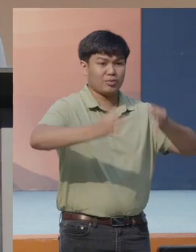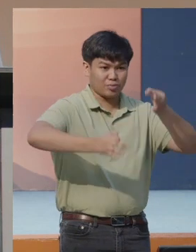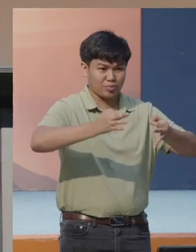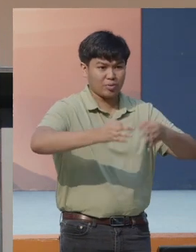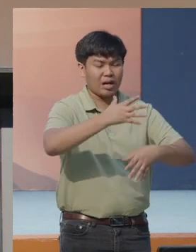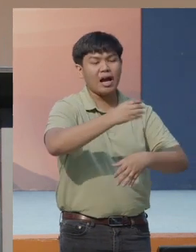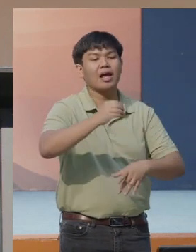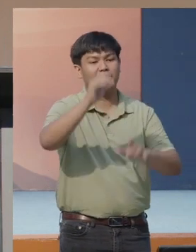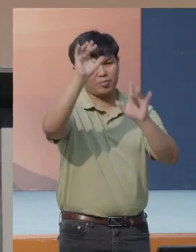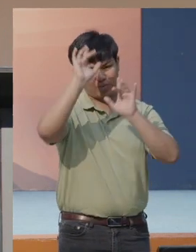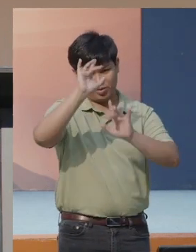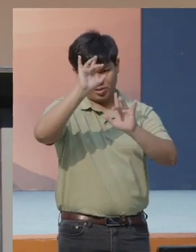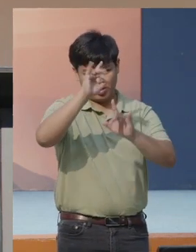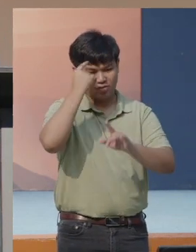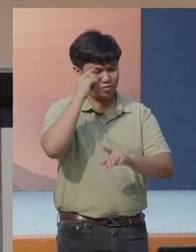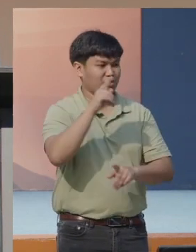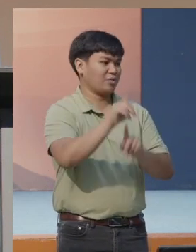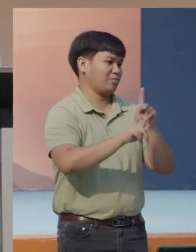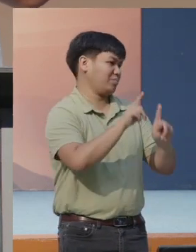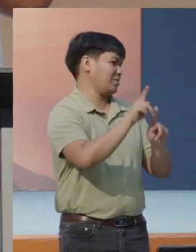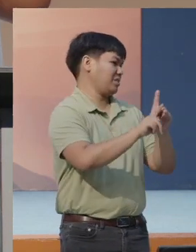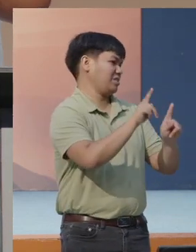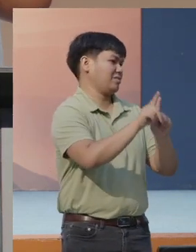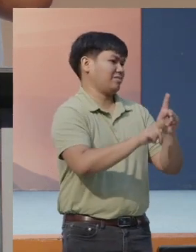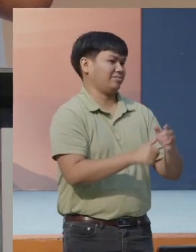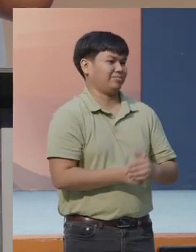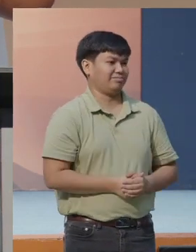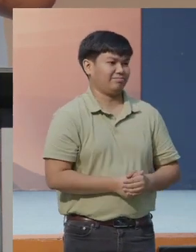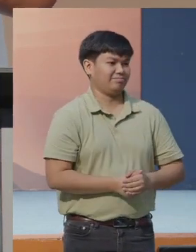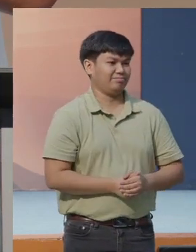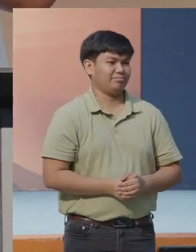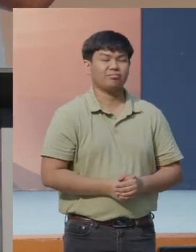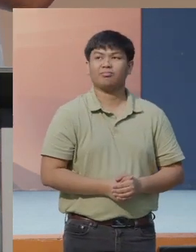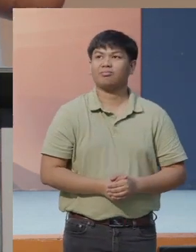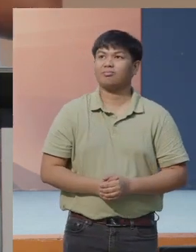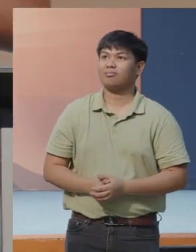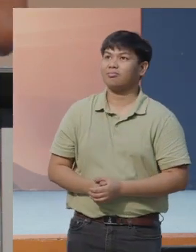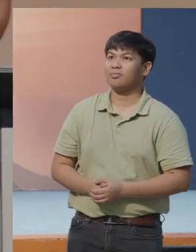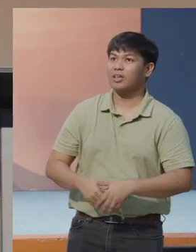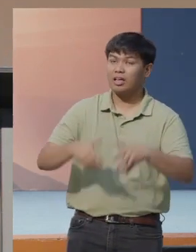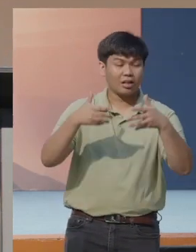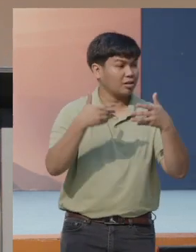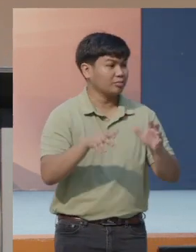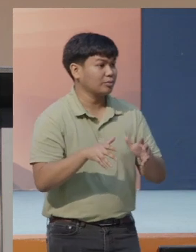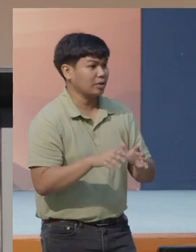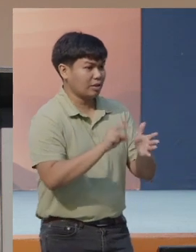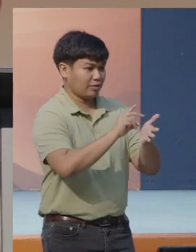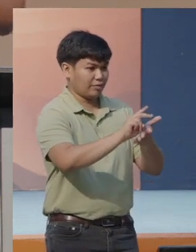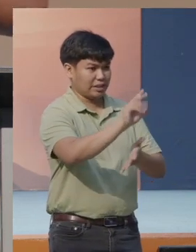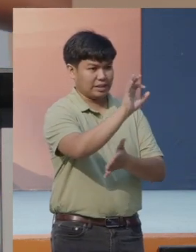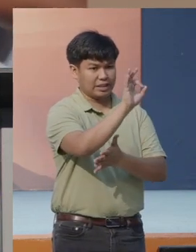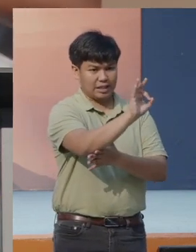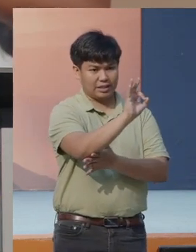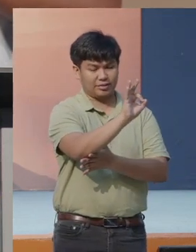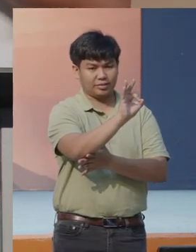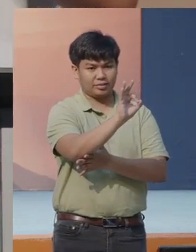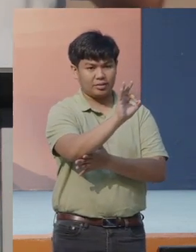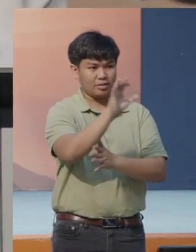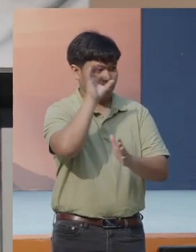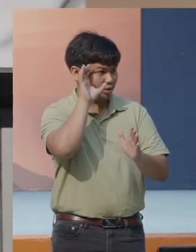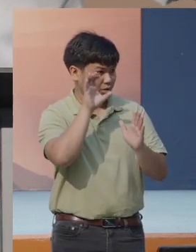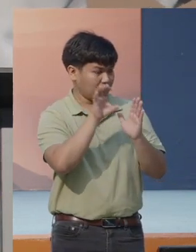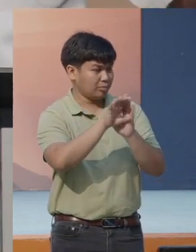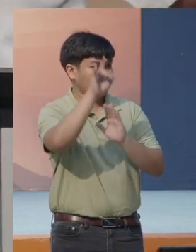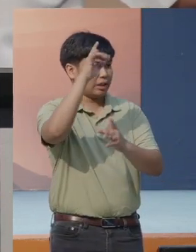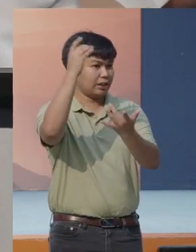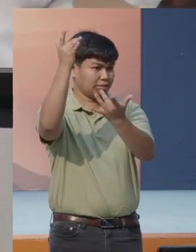people. Because He is merciful. No? At ito, sa verse 9, yung pinaka-picture ng mercy